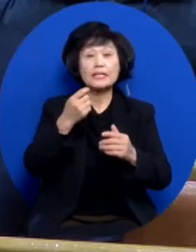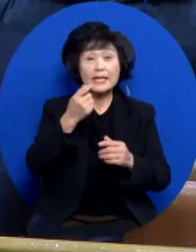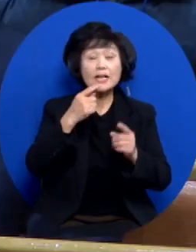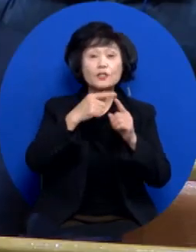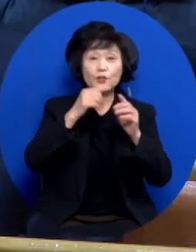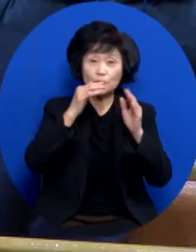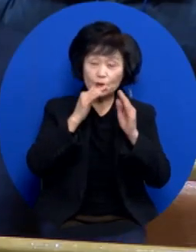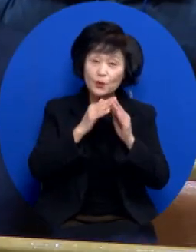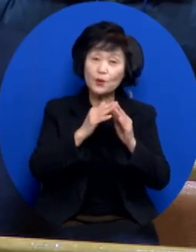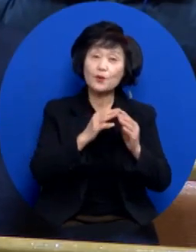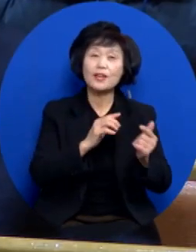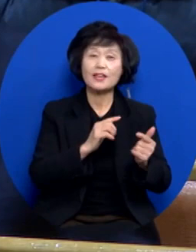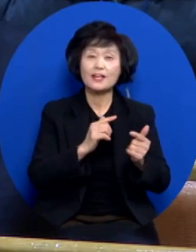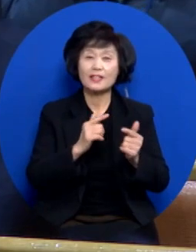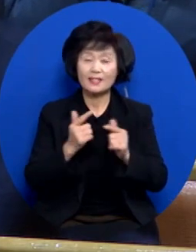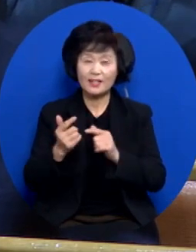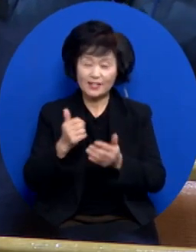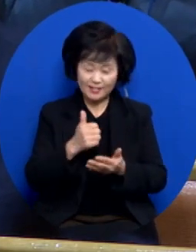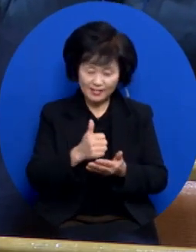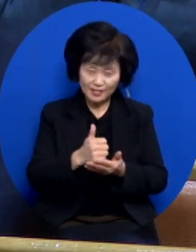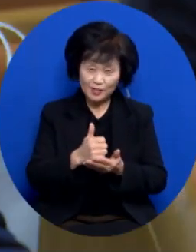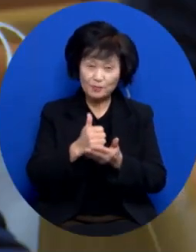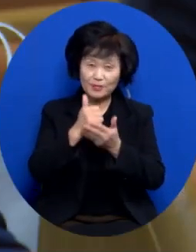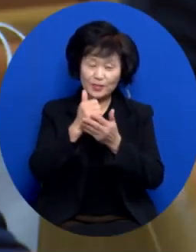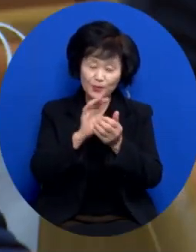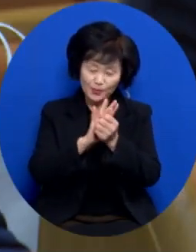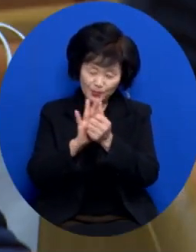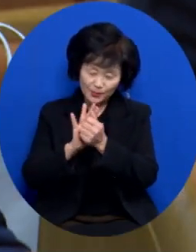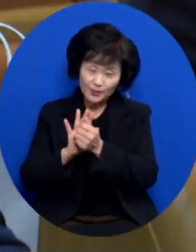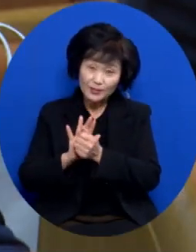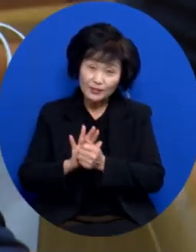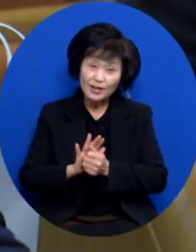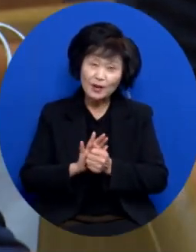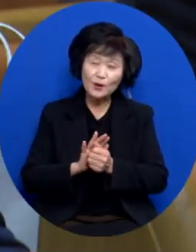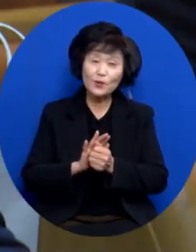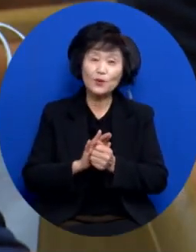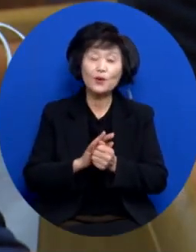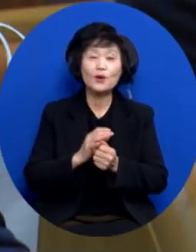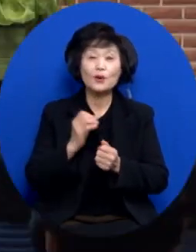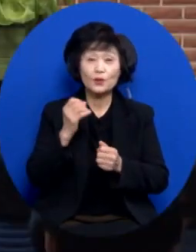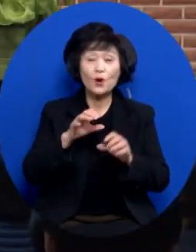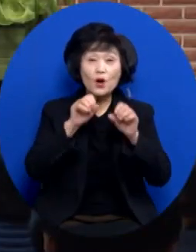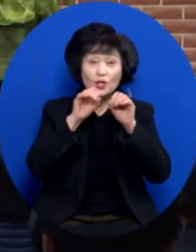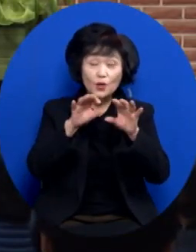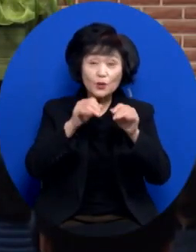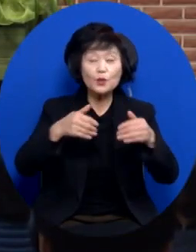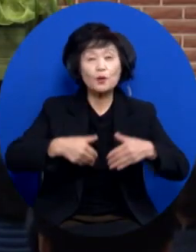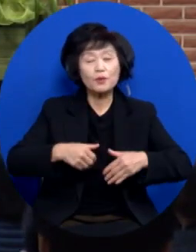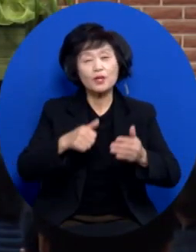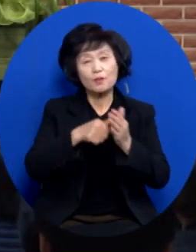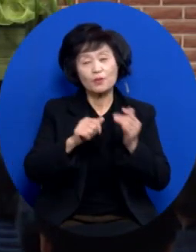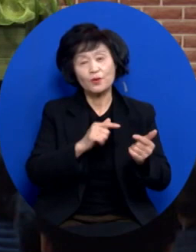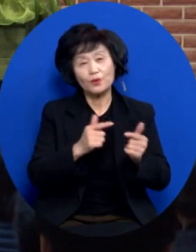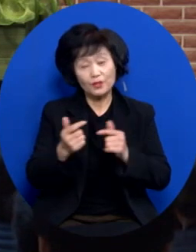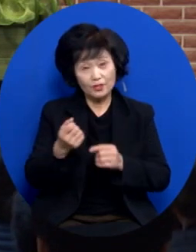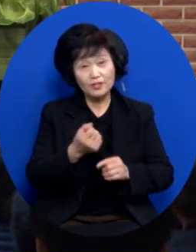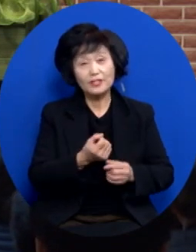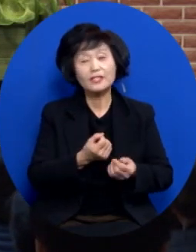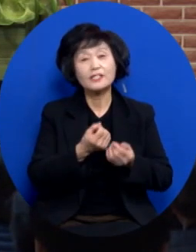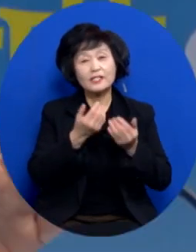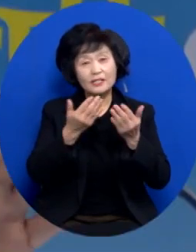교회들을 섬기고 격려하되 전도 물품을 드리고 전도비를